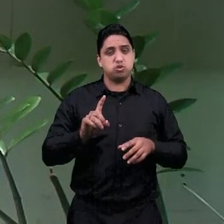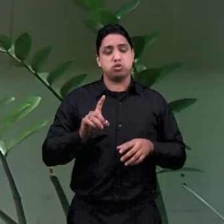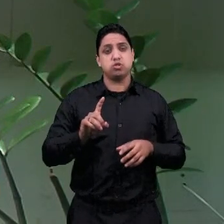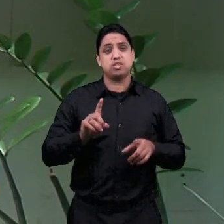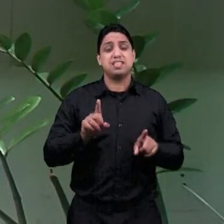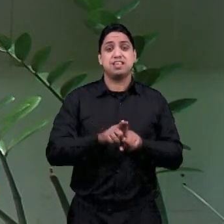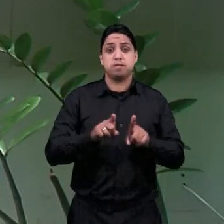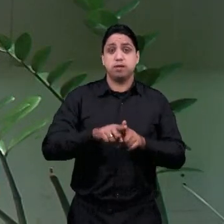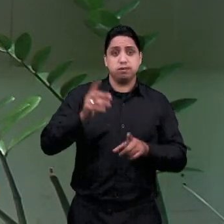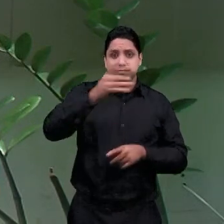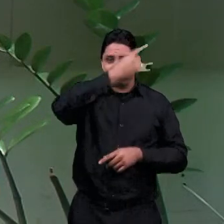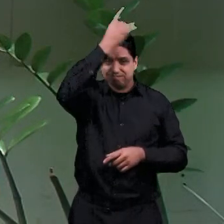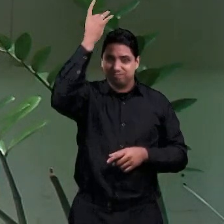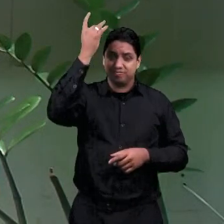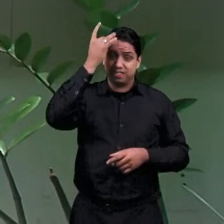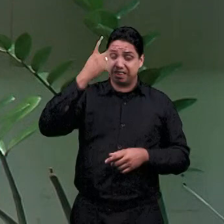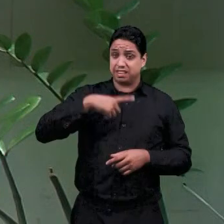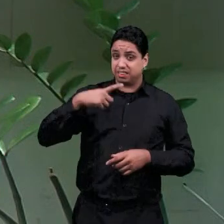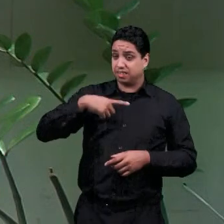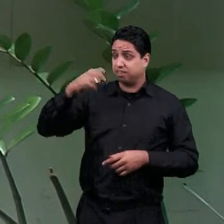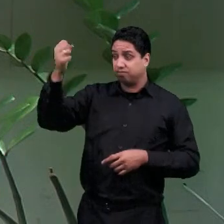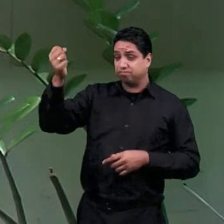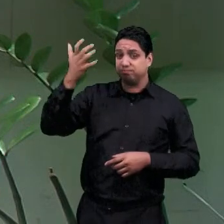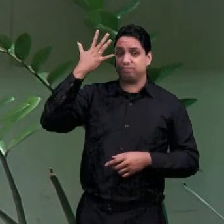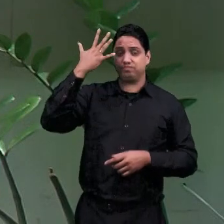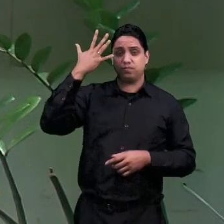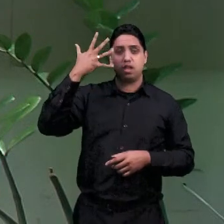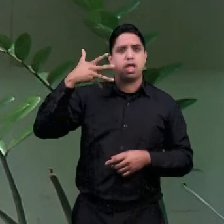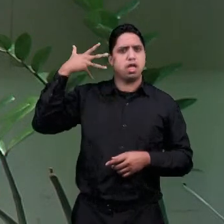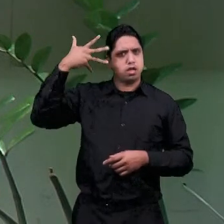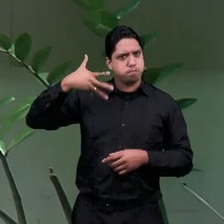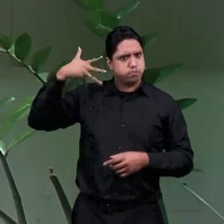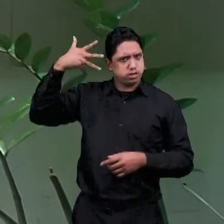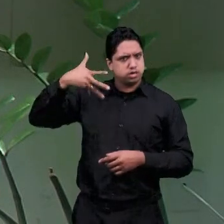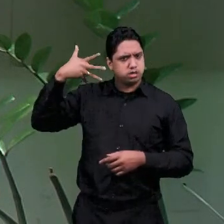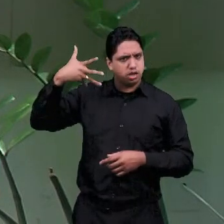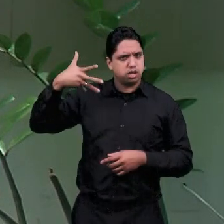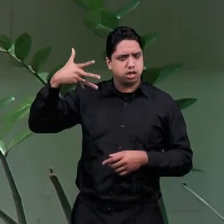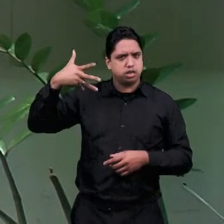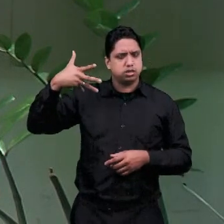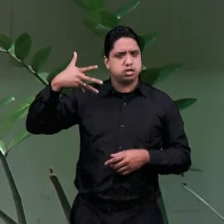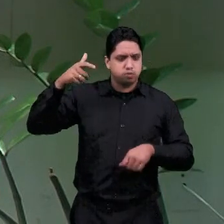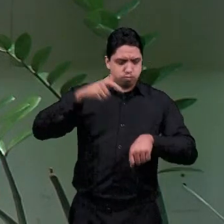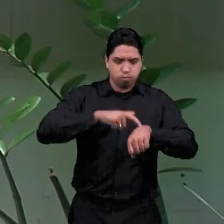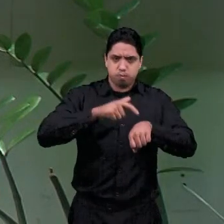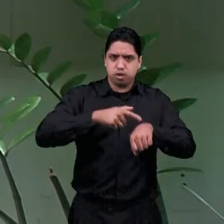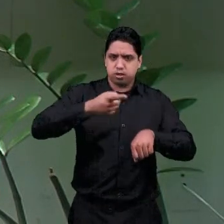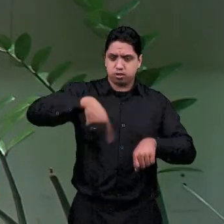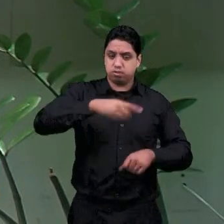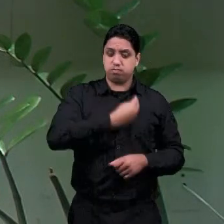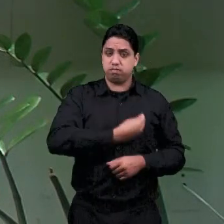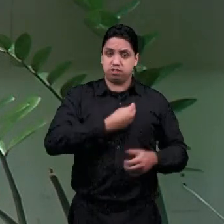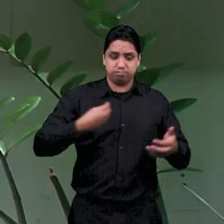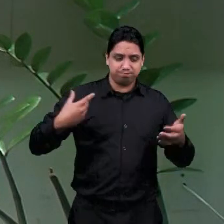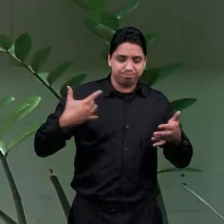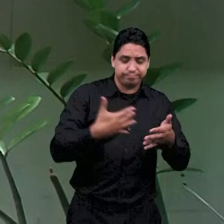Saint-Esprit nous révèle les messages pour ce moment que nous vivons,